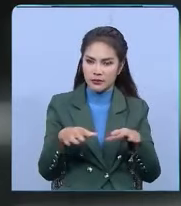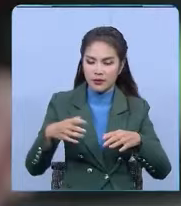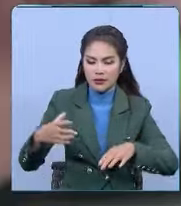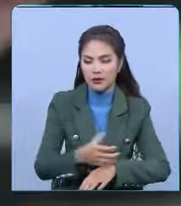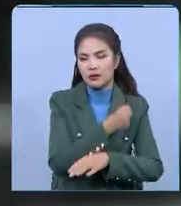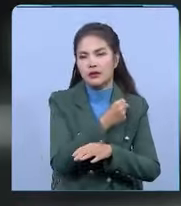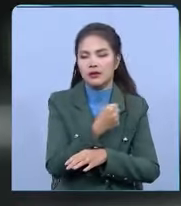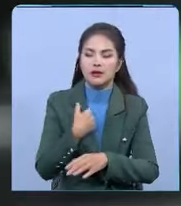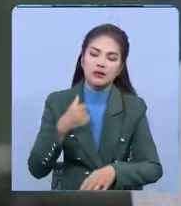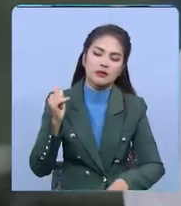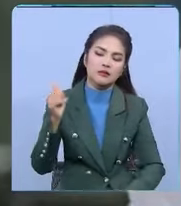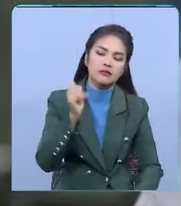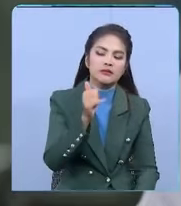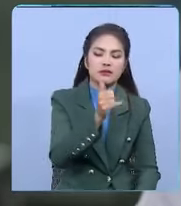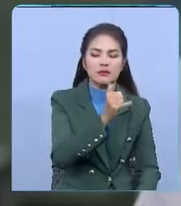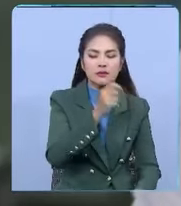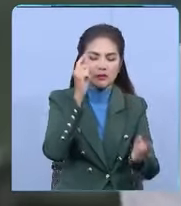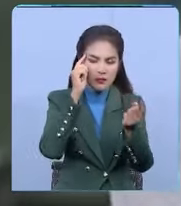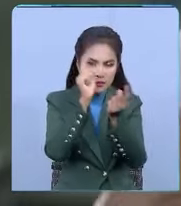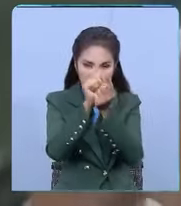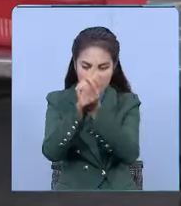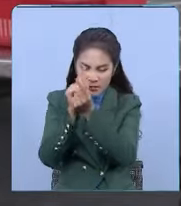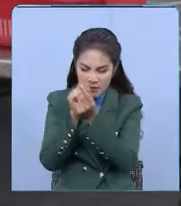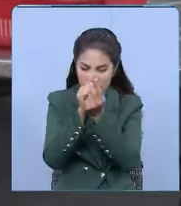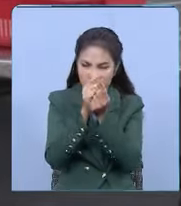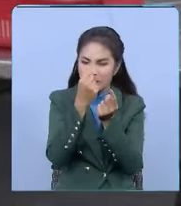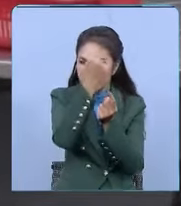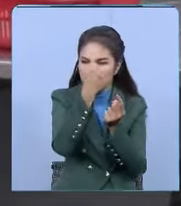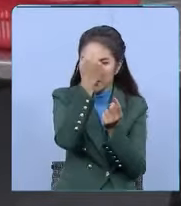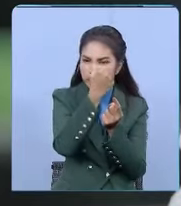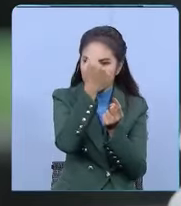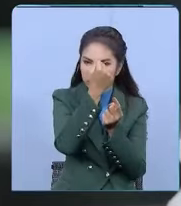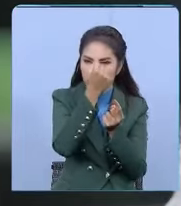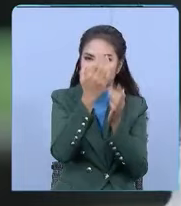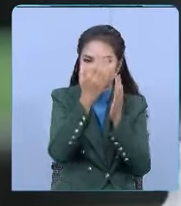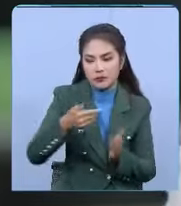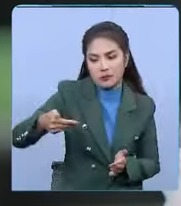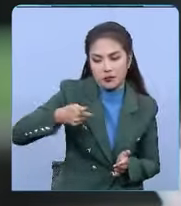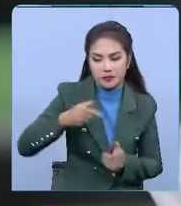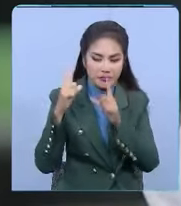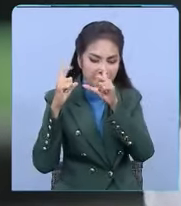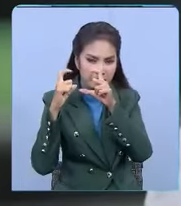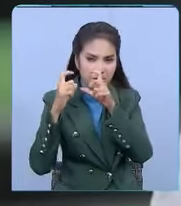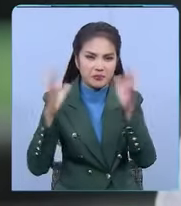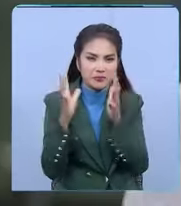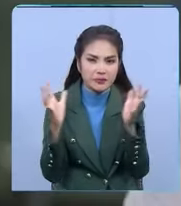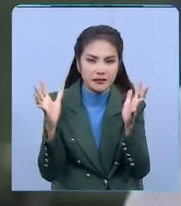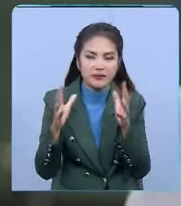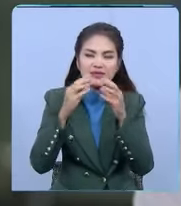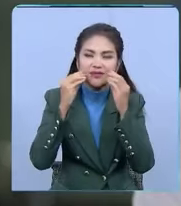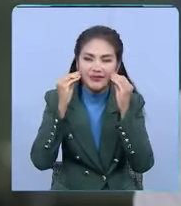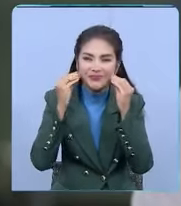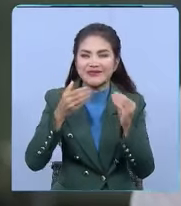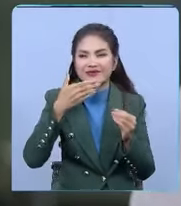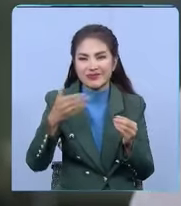ไปแล้วคนก็จะรู้จักว่าคือใครแต่ของท่านที่ต่างคือจะมีแฟนคลับเข้ามาขอถ่ายรูปเยอะมากเดาเองนะฮะเพราะว่าท่านยิ้มตลอดนะฮะคน